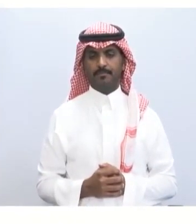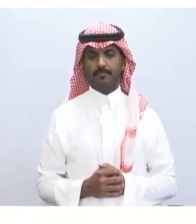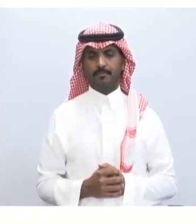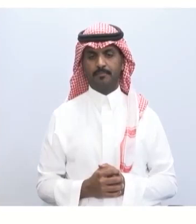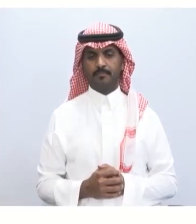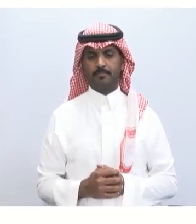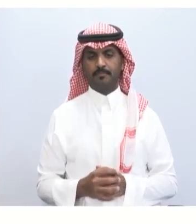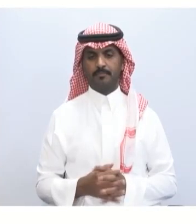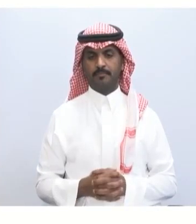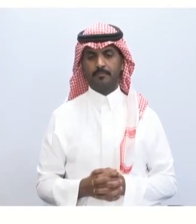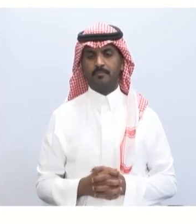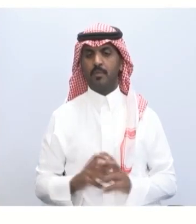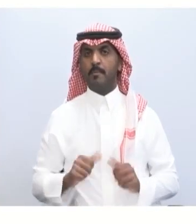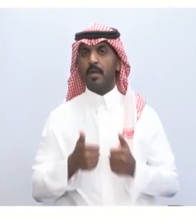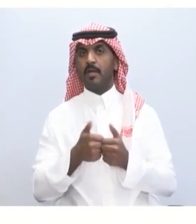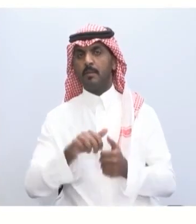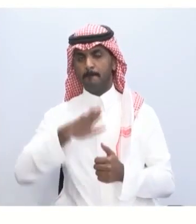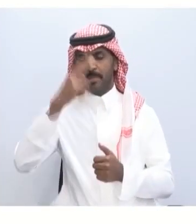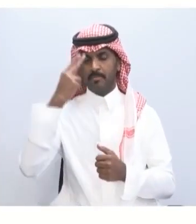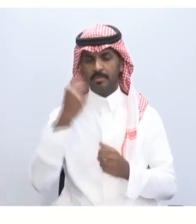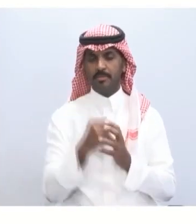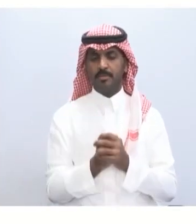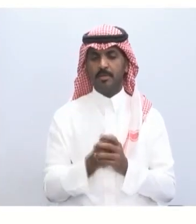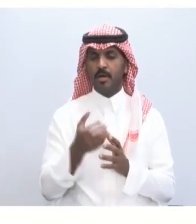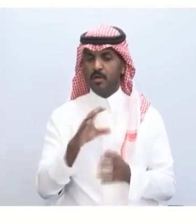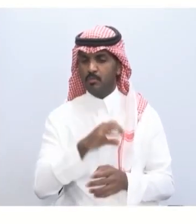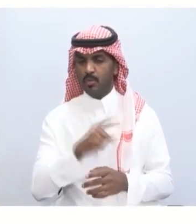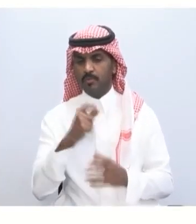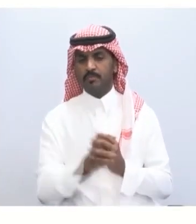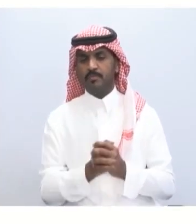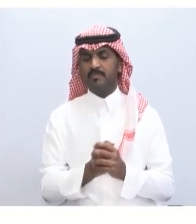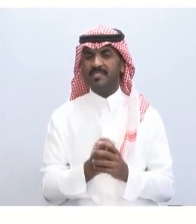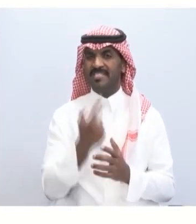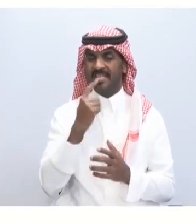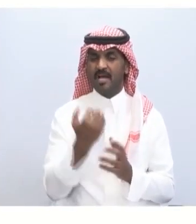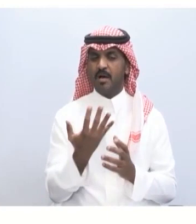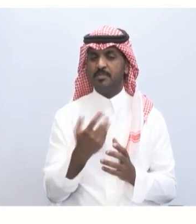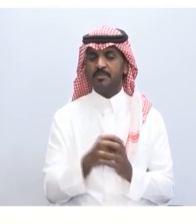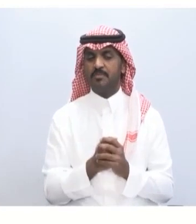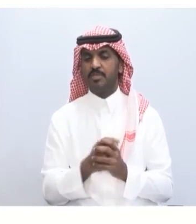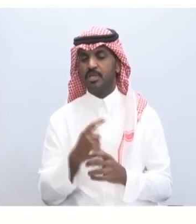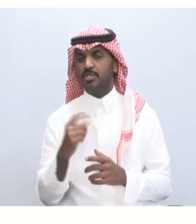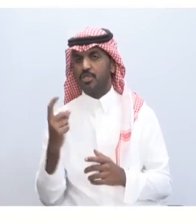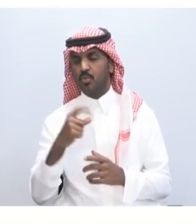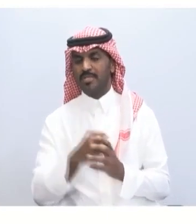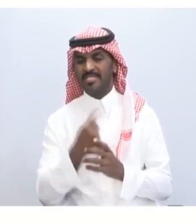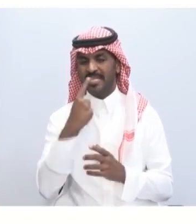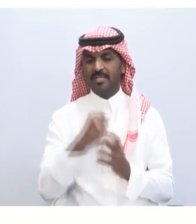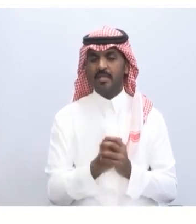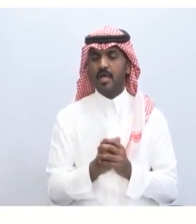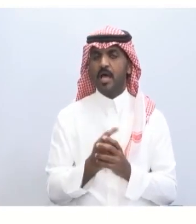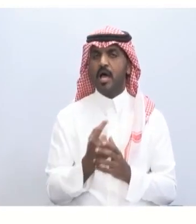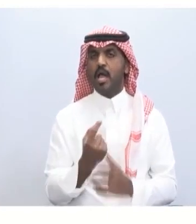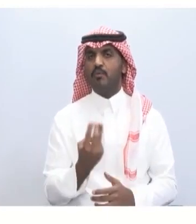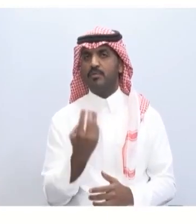الله اذا تمكن الملك عبد العزيز رحمه الله في الخامس من شهر شوال لعام